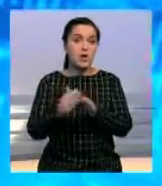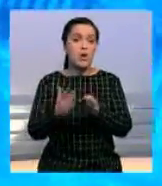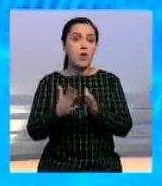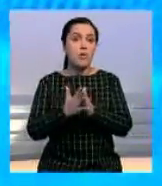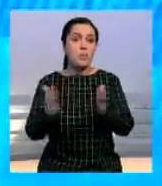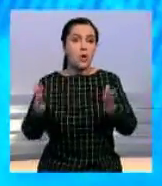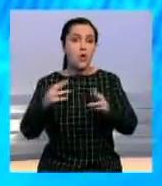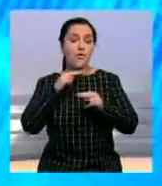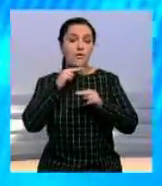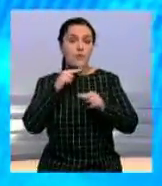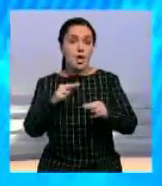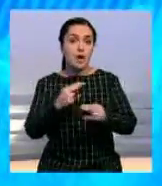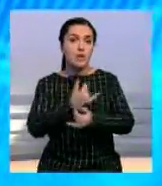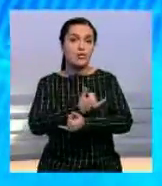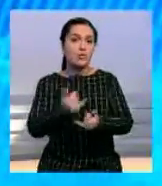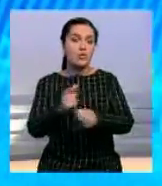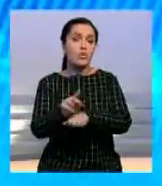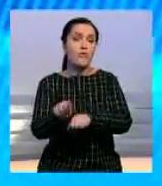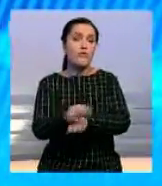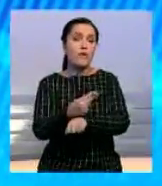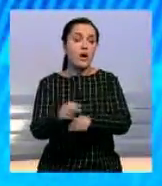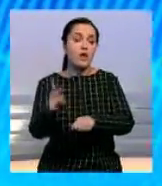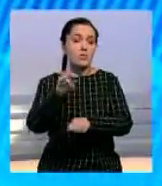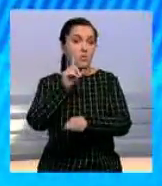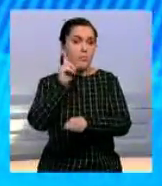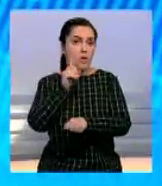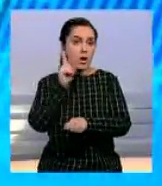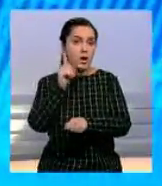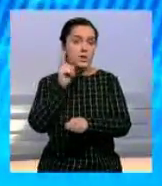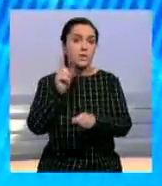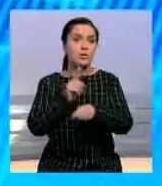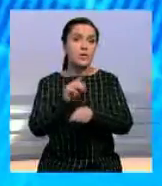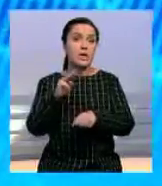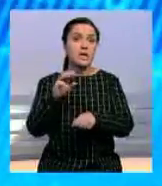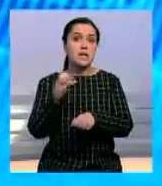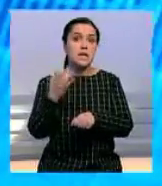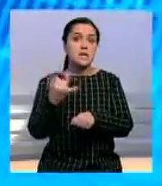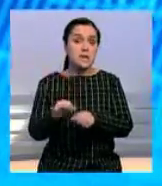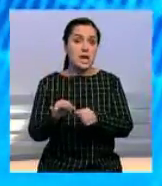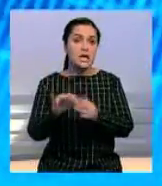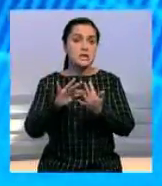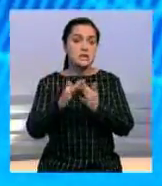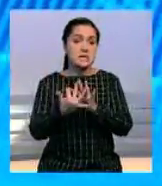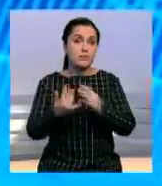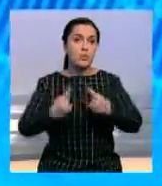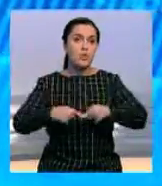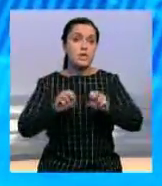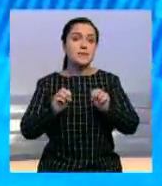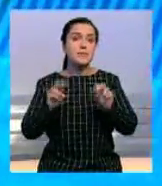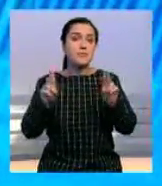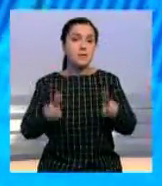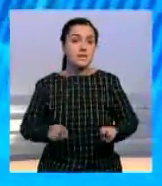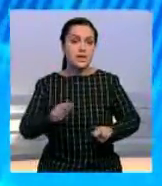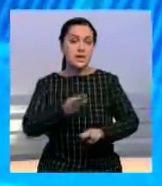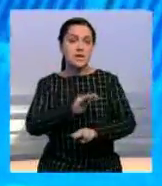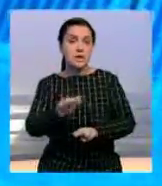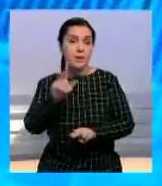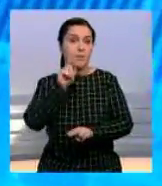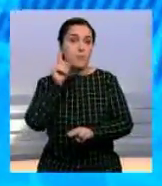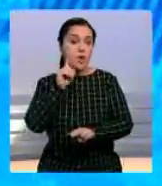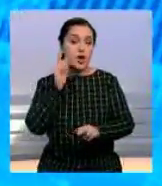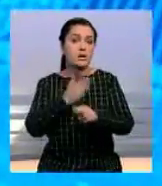большое внимание уделяют также патриотическому воспитанию подрастающего поколения. В Тасайском сельском округе специально для детей и